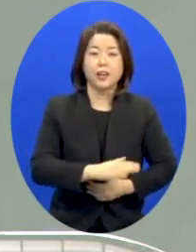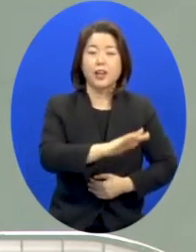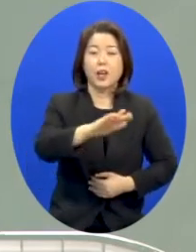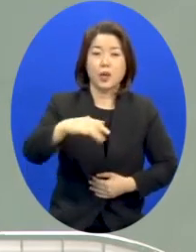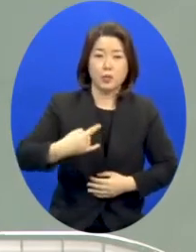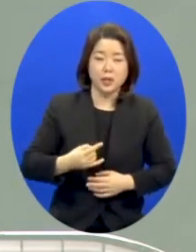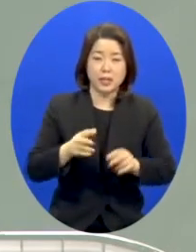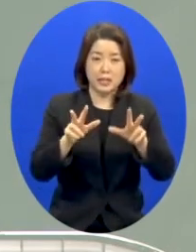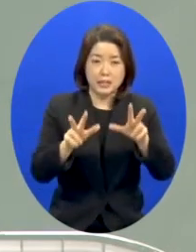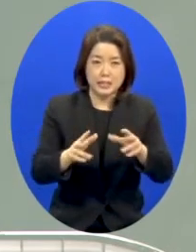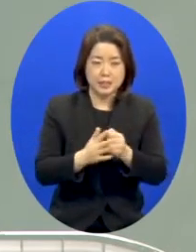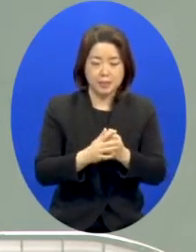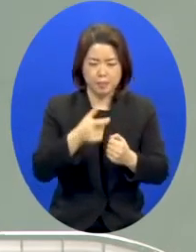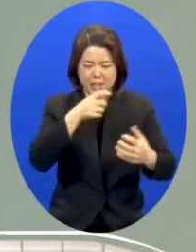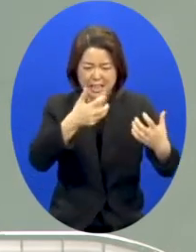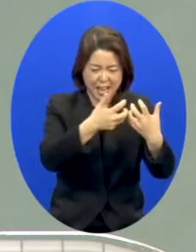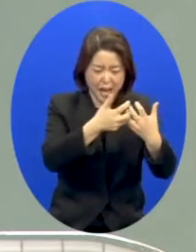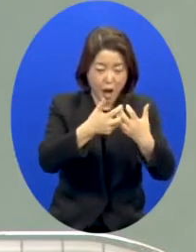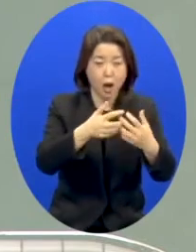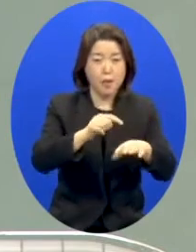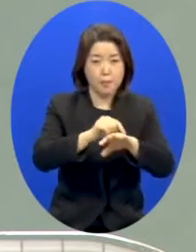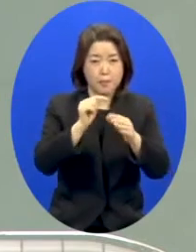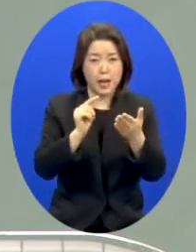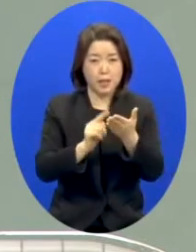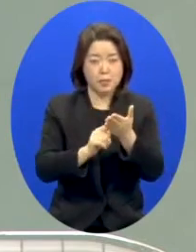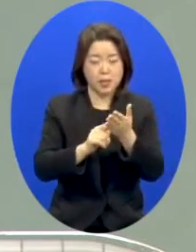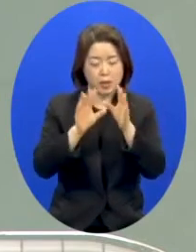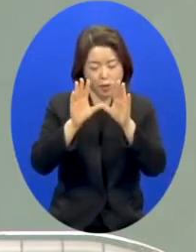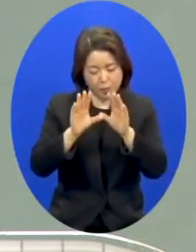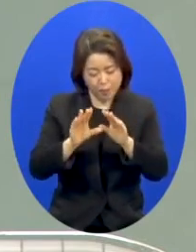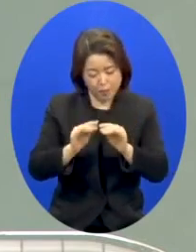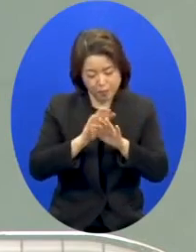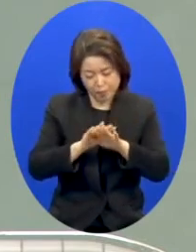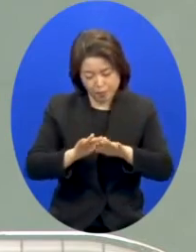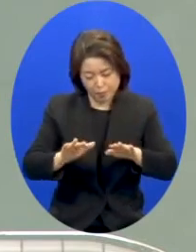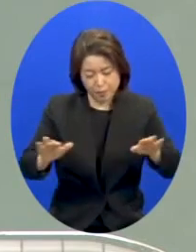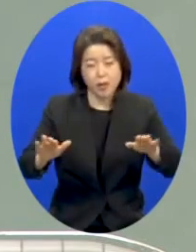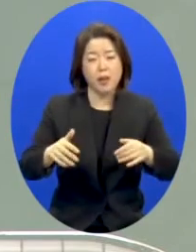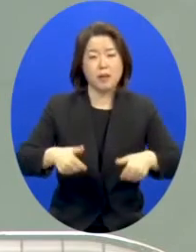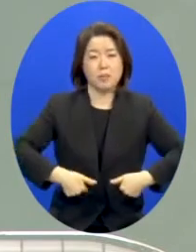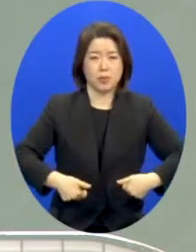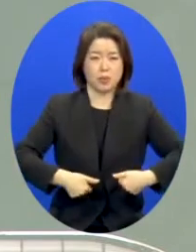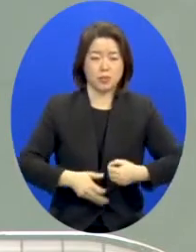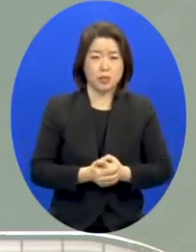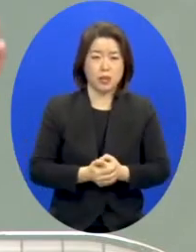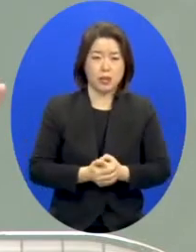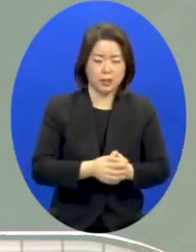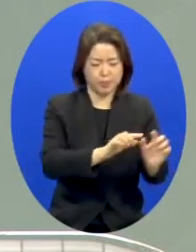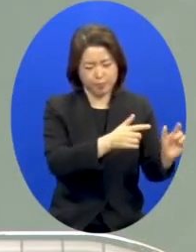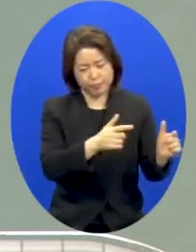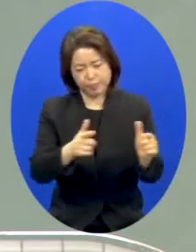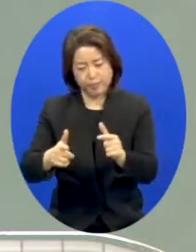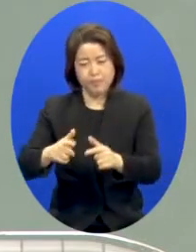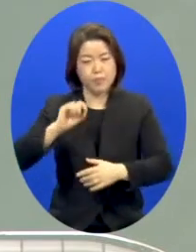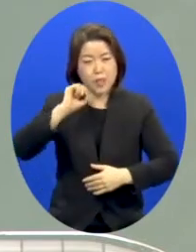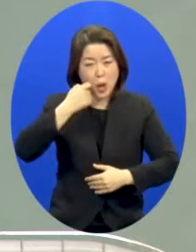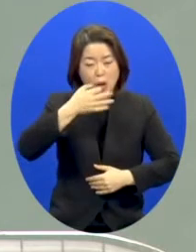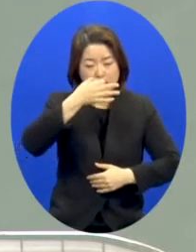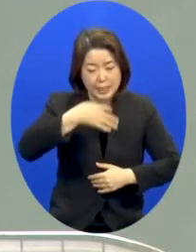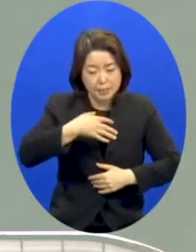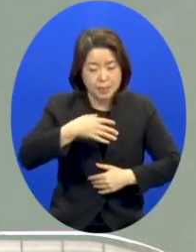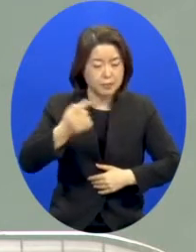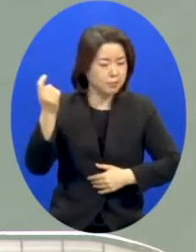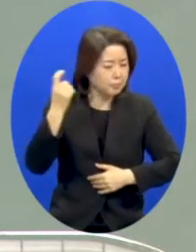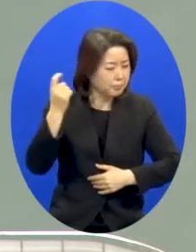지금 얼어붙은 마음이 녹아 질 필요가 있습니다 이런저런 힘들고 어려운 일들을 들으면서 우리도